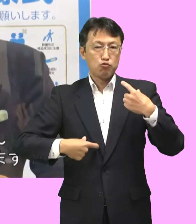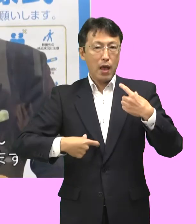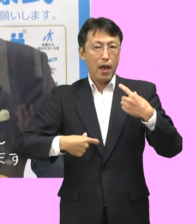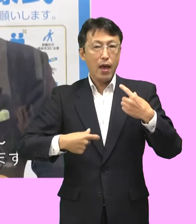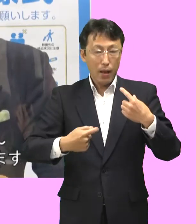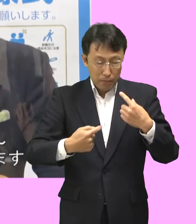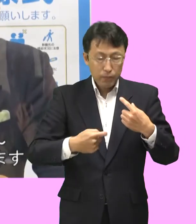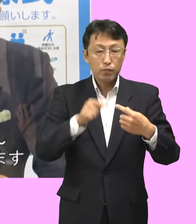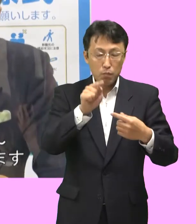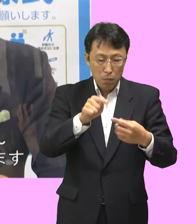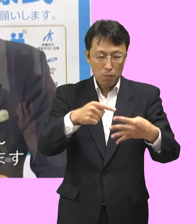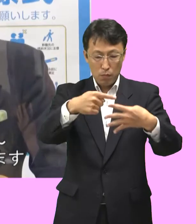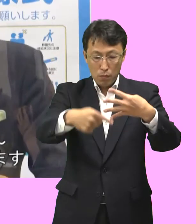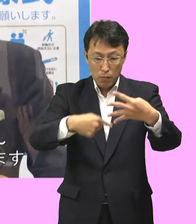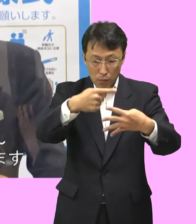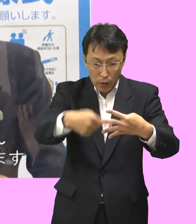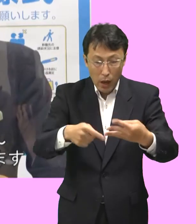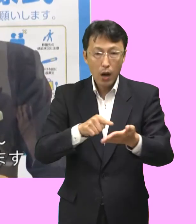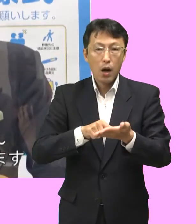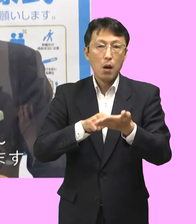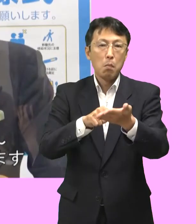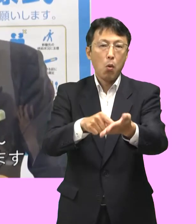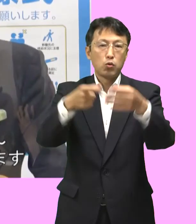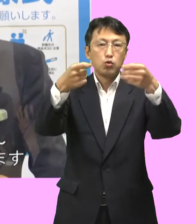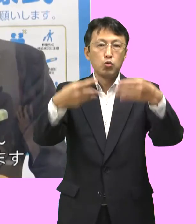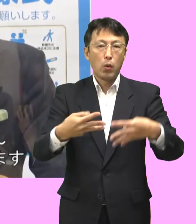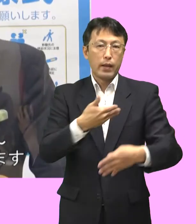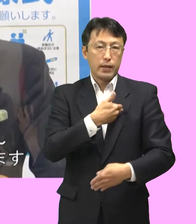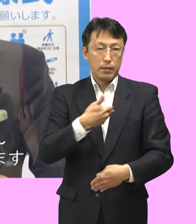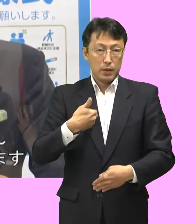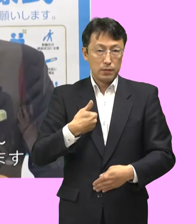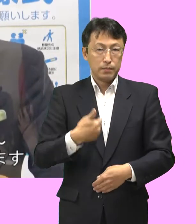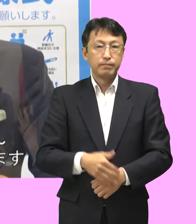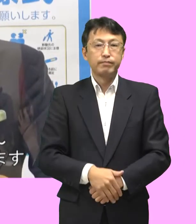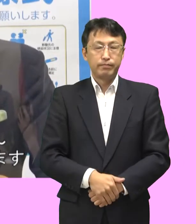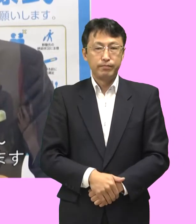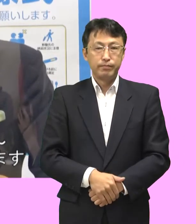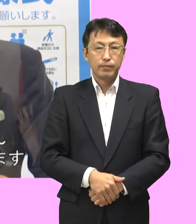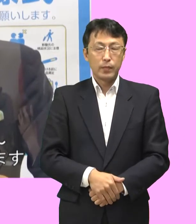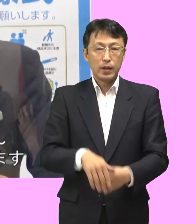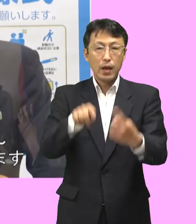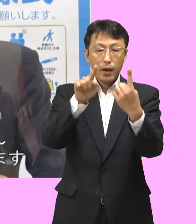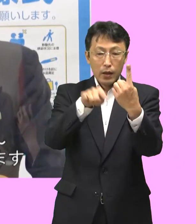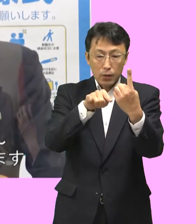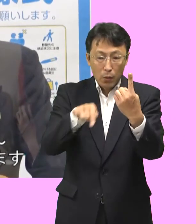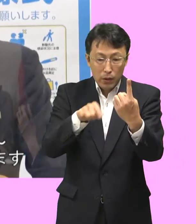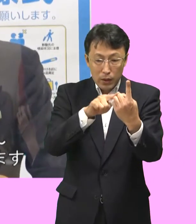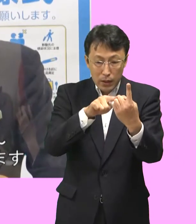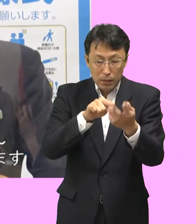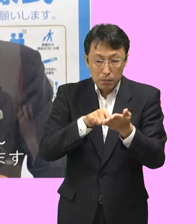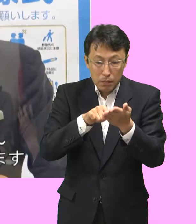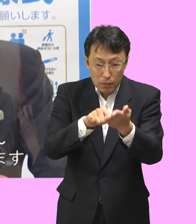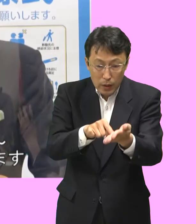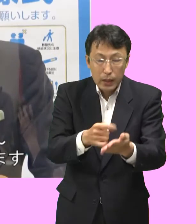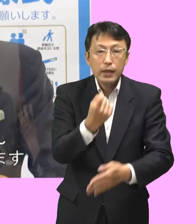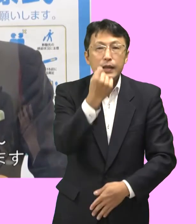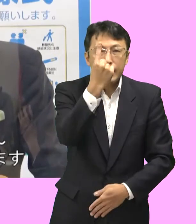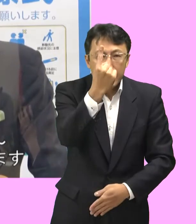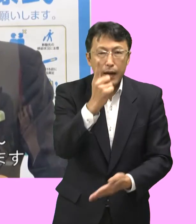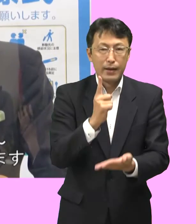です。で、申し込みのセット数はですね、お一人1回のお申し込み限定させていただき